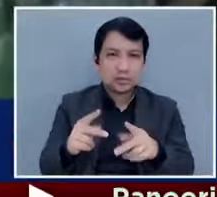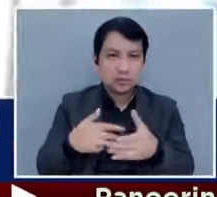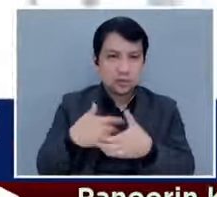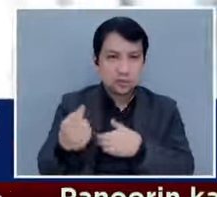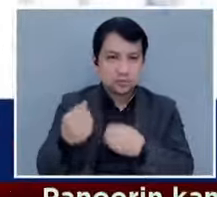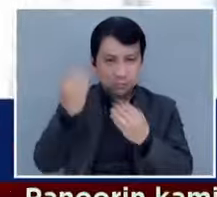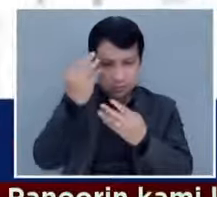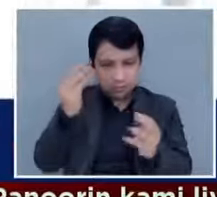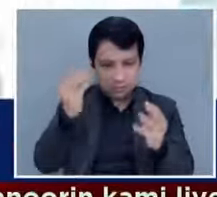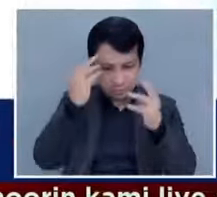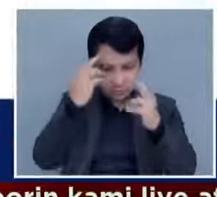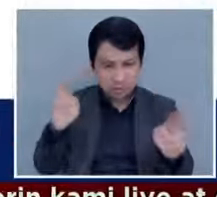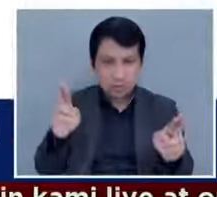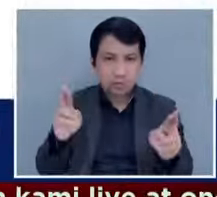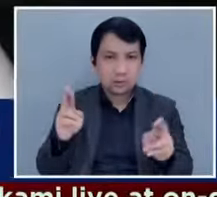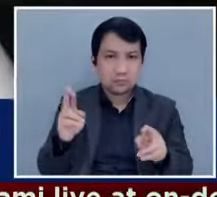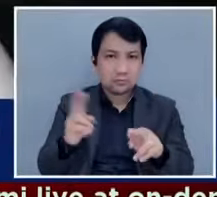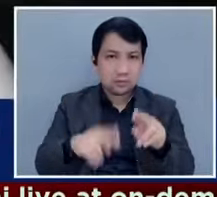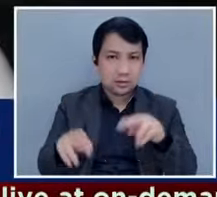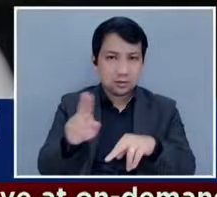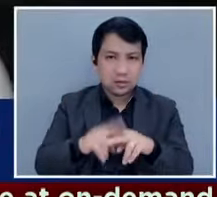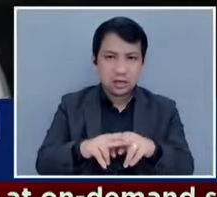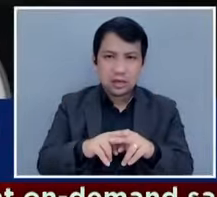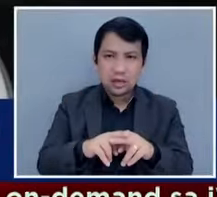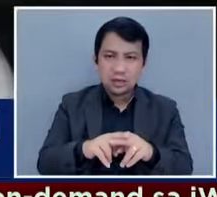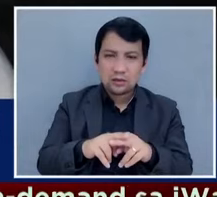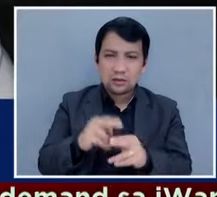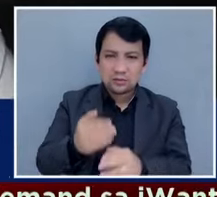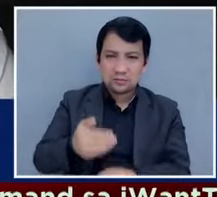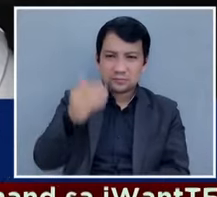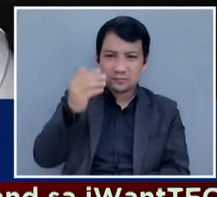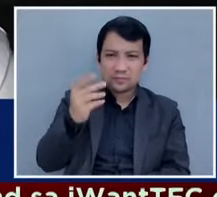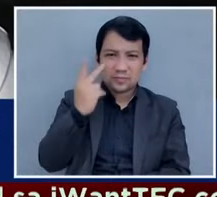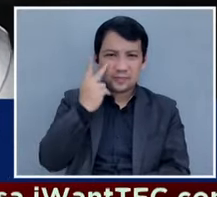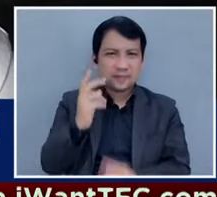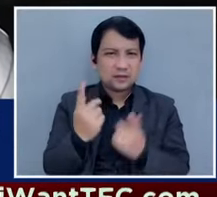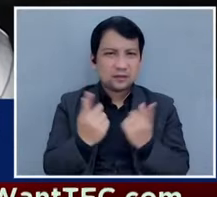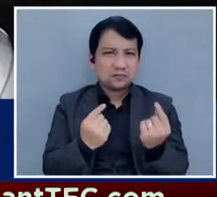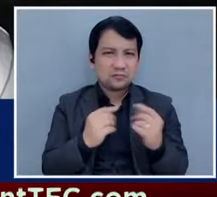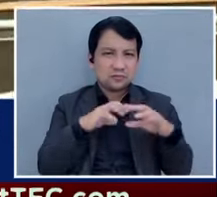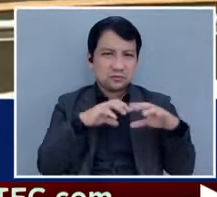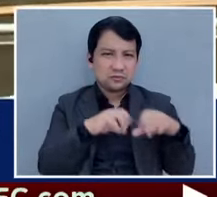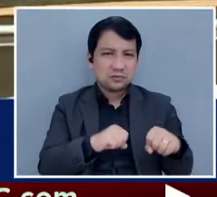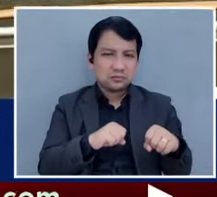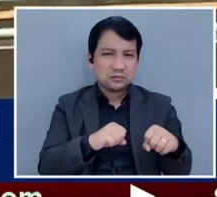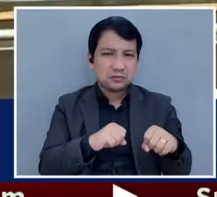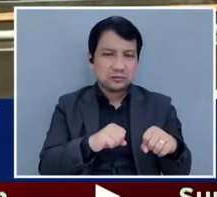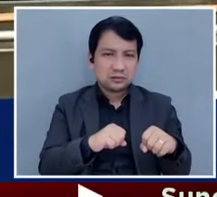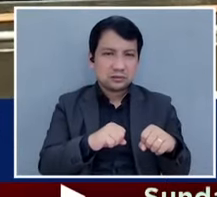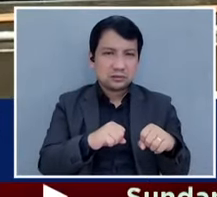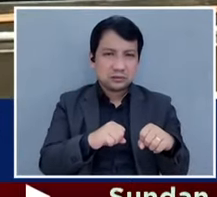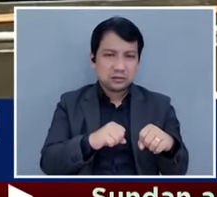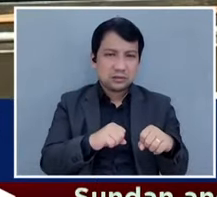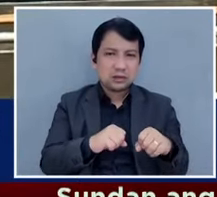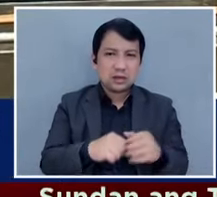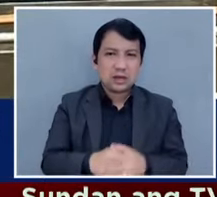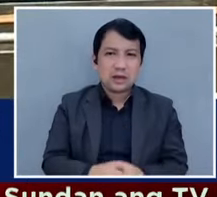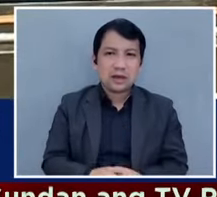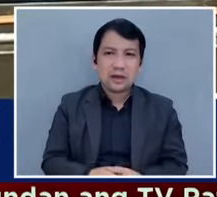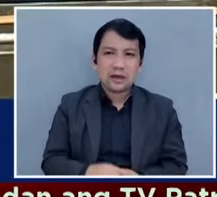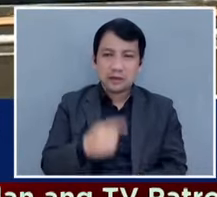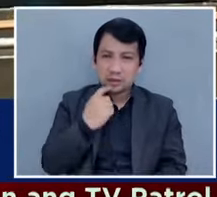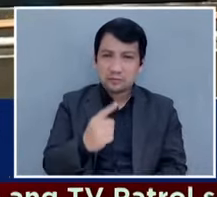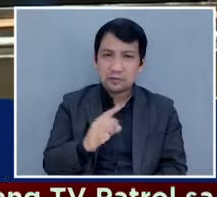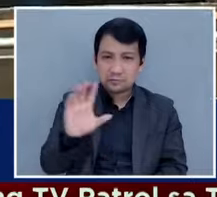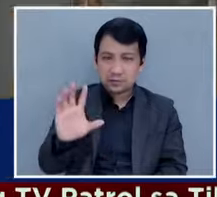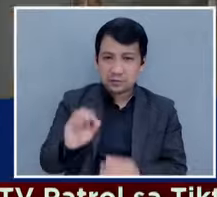dito, nataas na ng mga bakod, pero nagagawa pa rin po talaga makapasok dito. Itinanggi naman ni Kim ang mga paratang laban